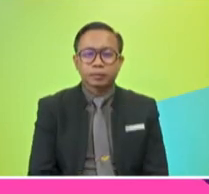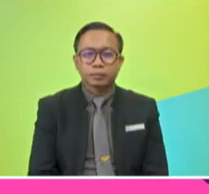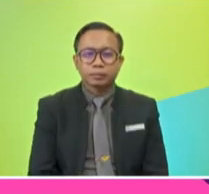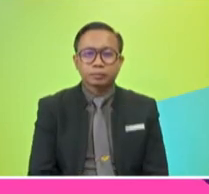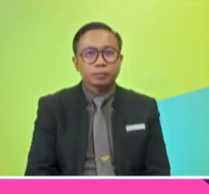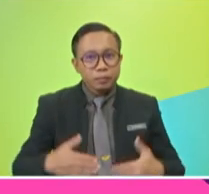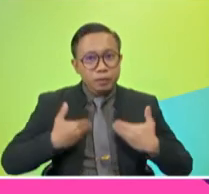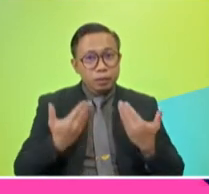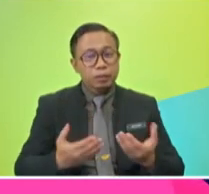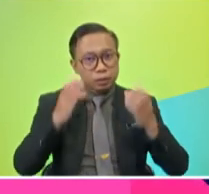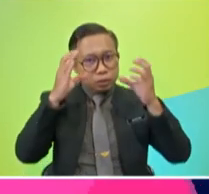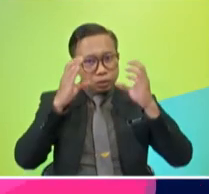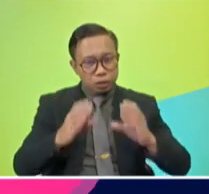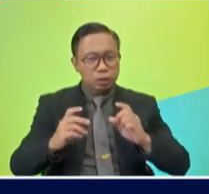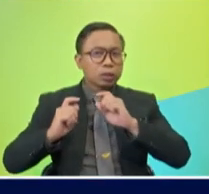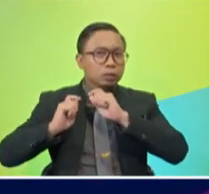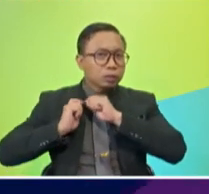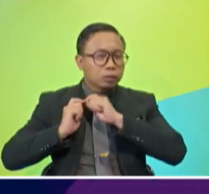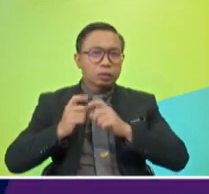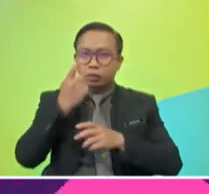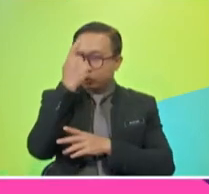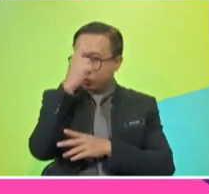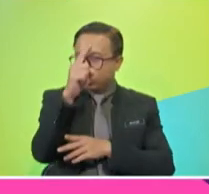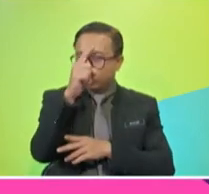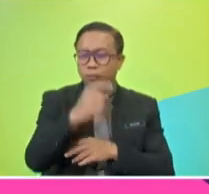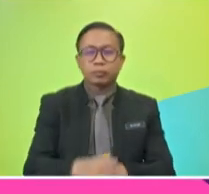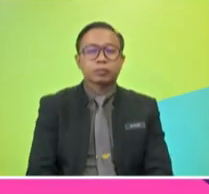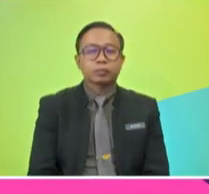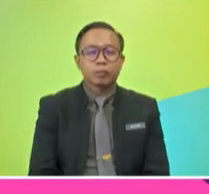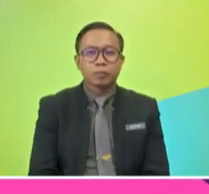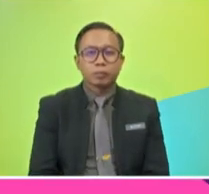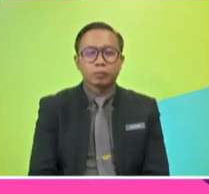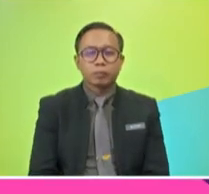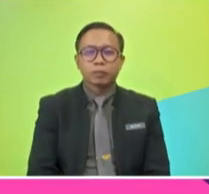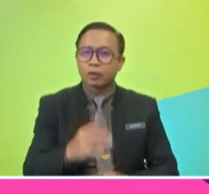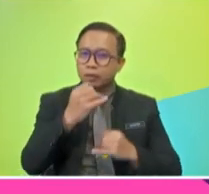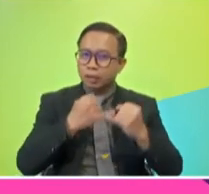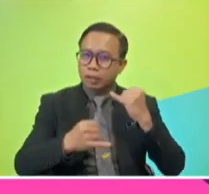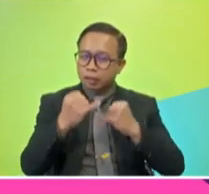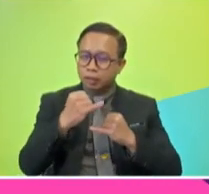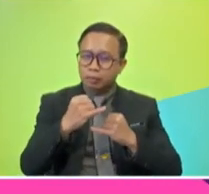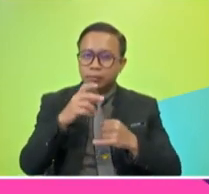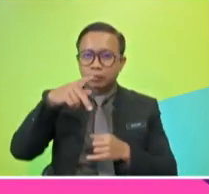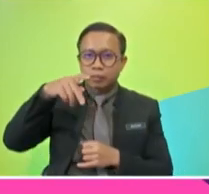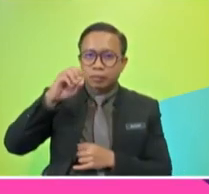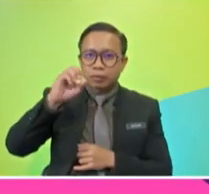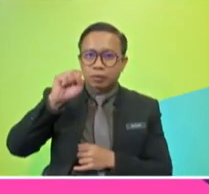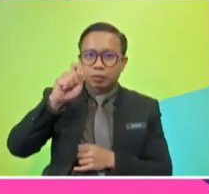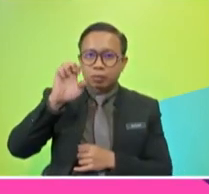Bagaimanakah cara kamu bertanggung jawab untuk menjanjikan poster tersebut